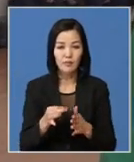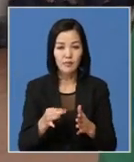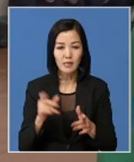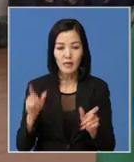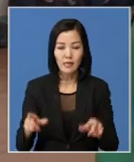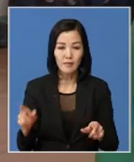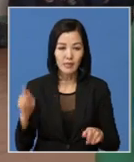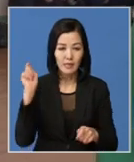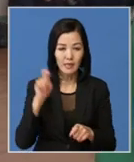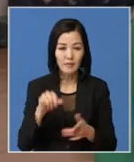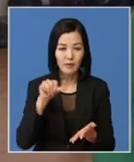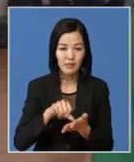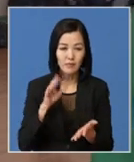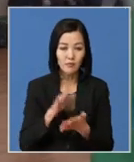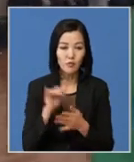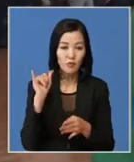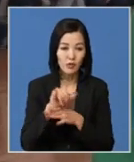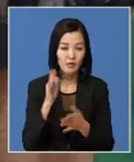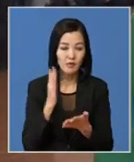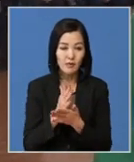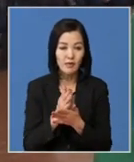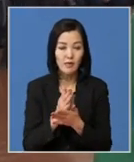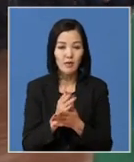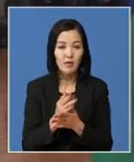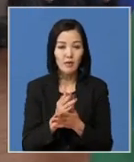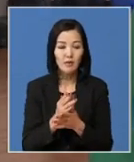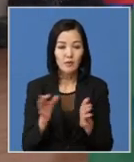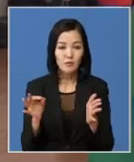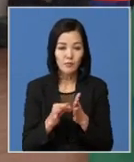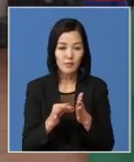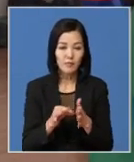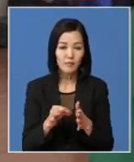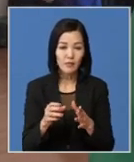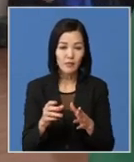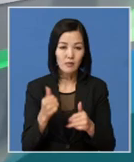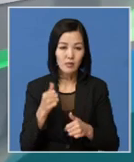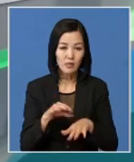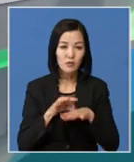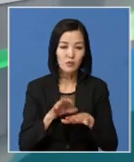жиналып отыр, қонақтар жан-жақтан келіп отыр. Сондықтан сондай мақсатпен осы жарысты ұйымдастырып.